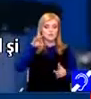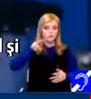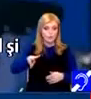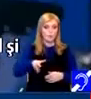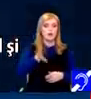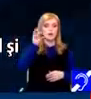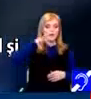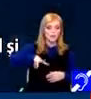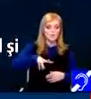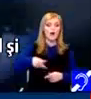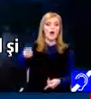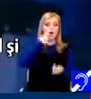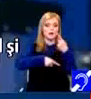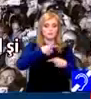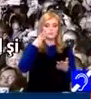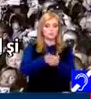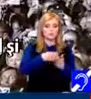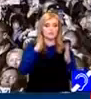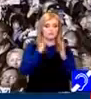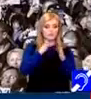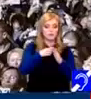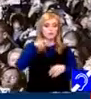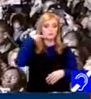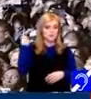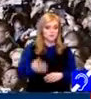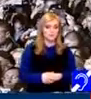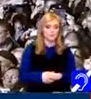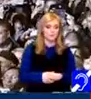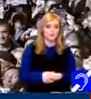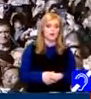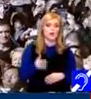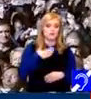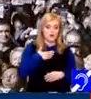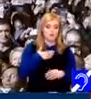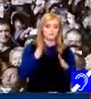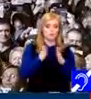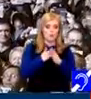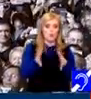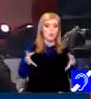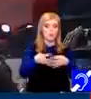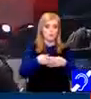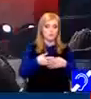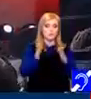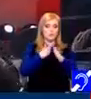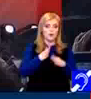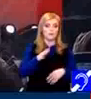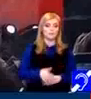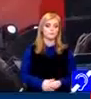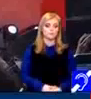Севастополь и Крым вернулись в свой родной дом, в дом нашей общей родины, в дом